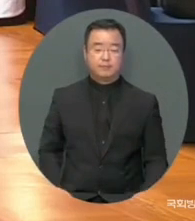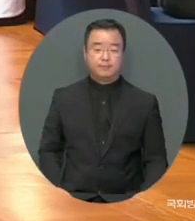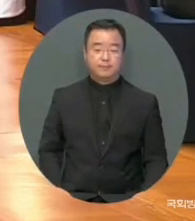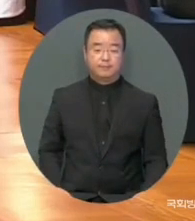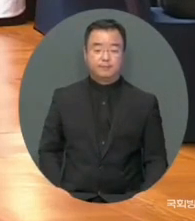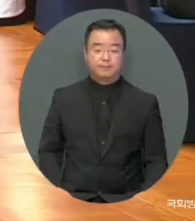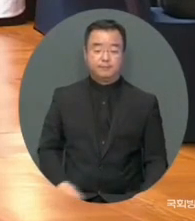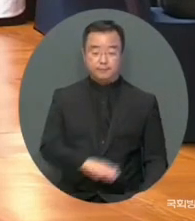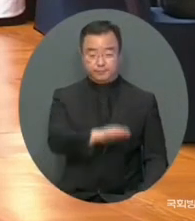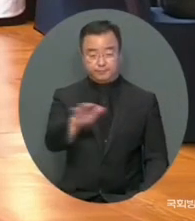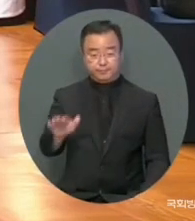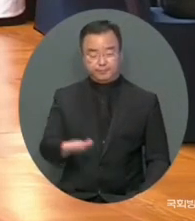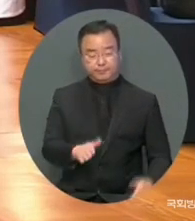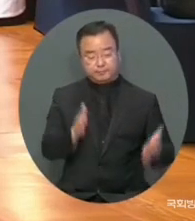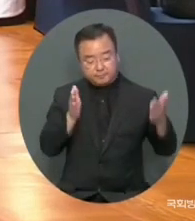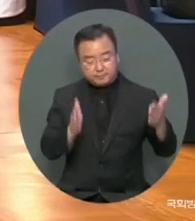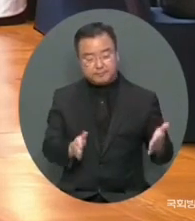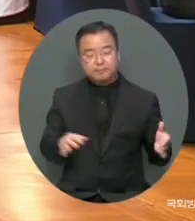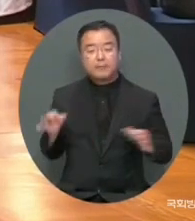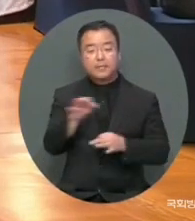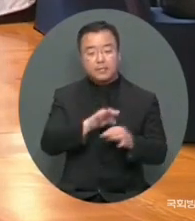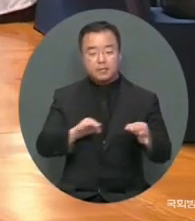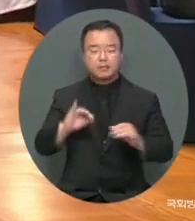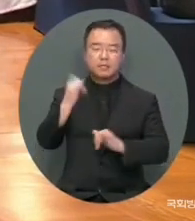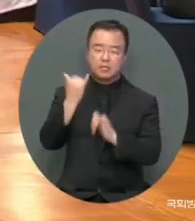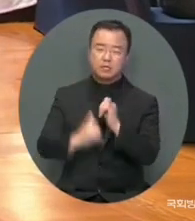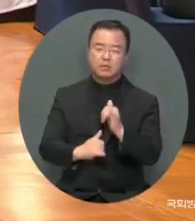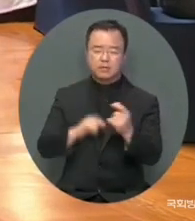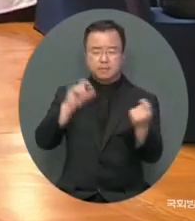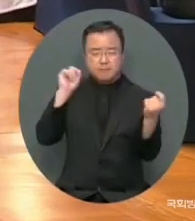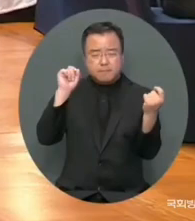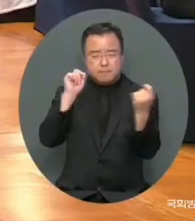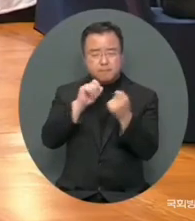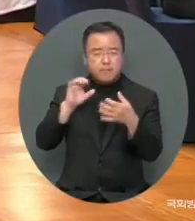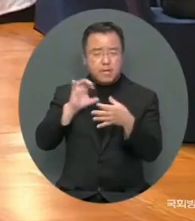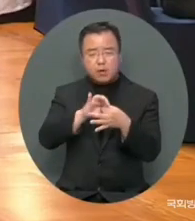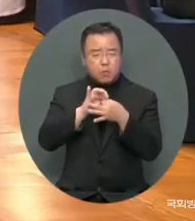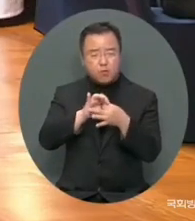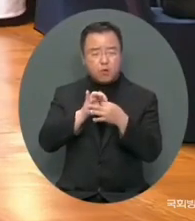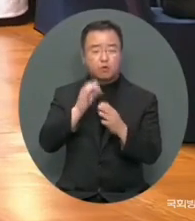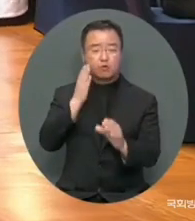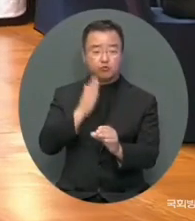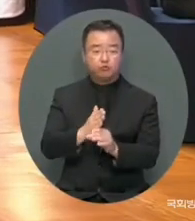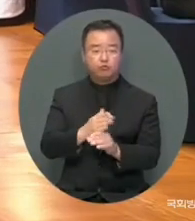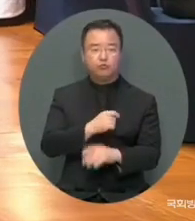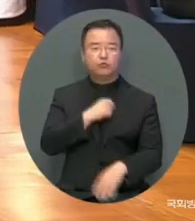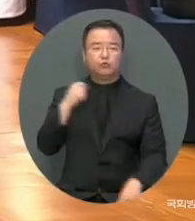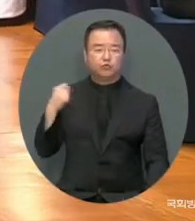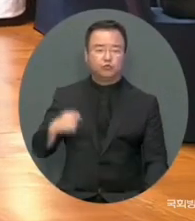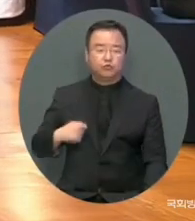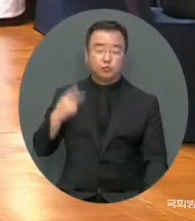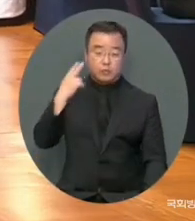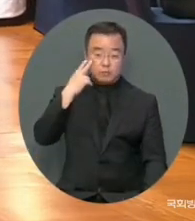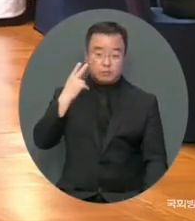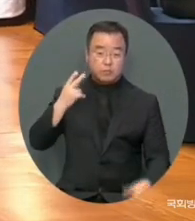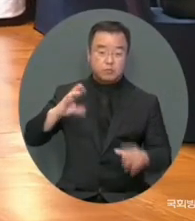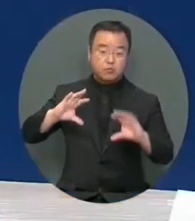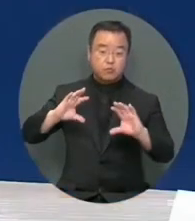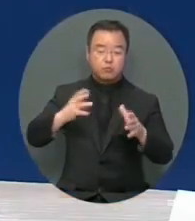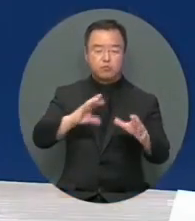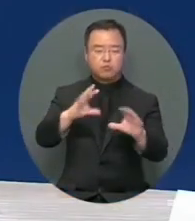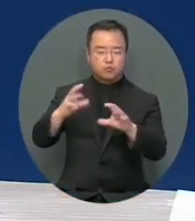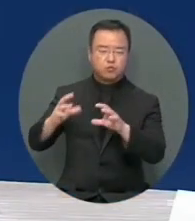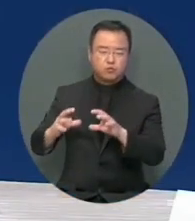우리와 경제적으로 또 역사적으로 밀접한 관련을 맺고 있는 중국, 미국과의